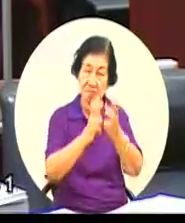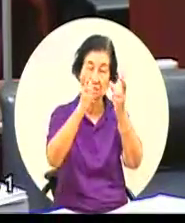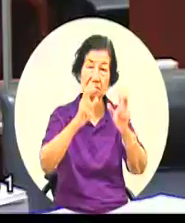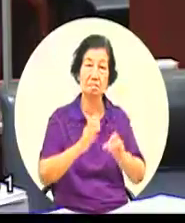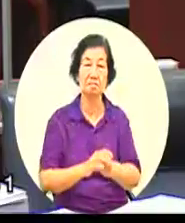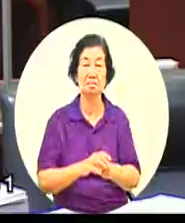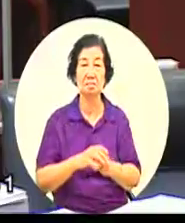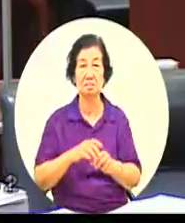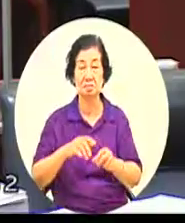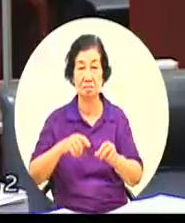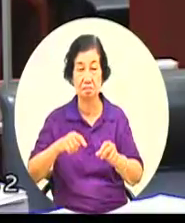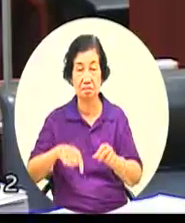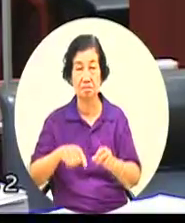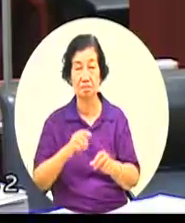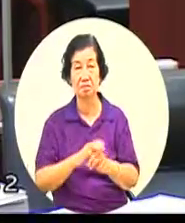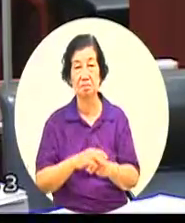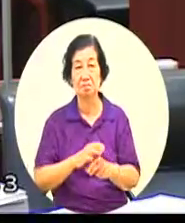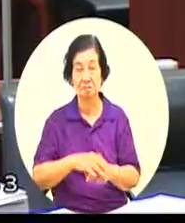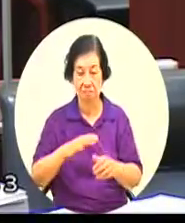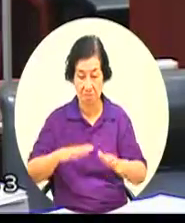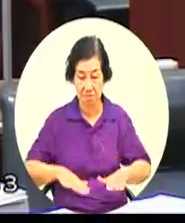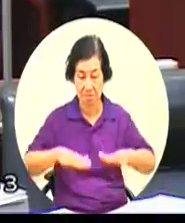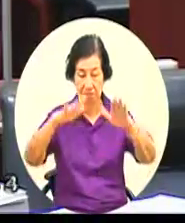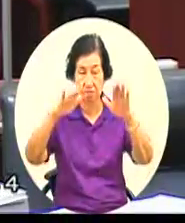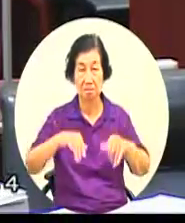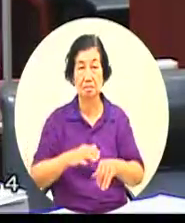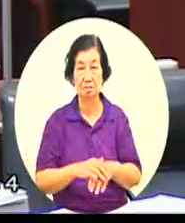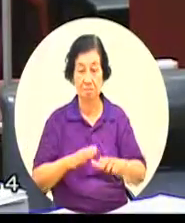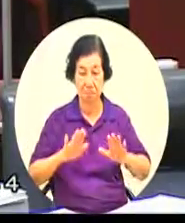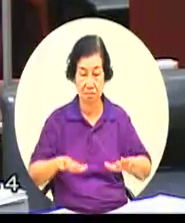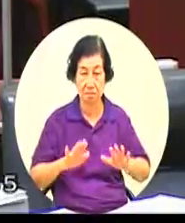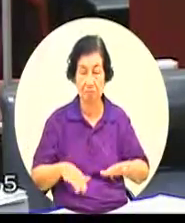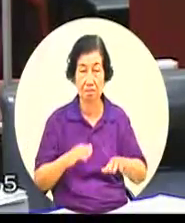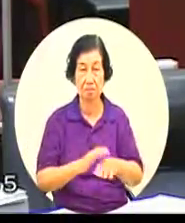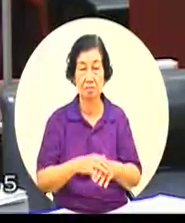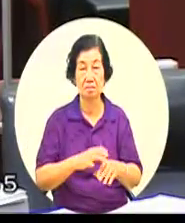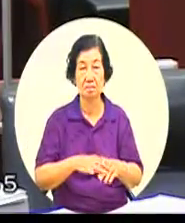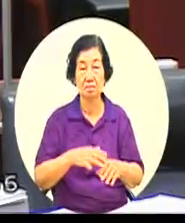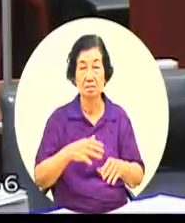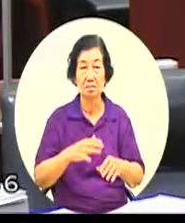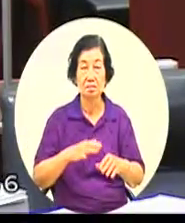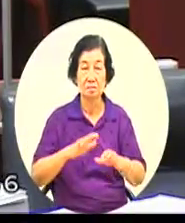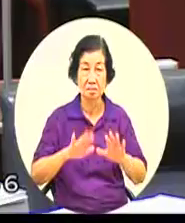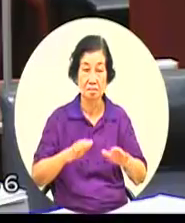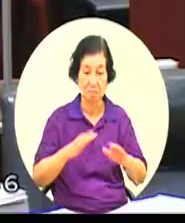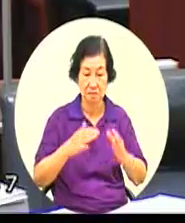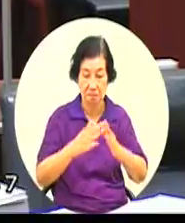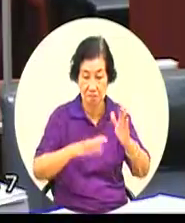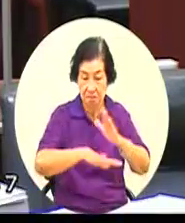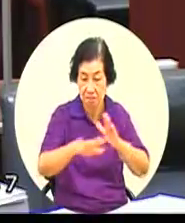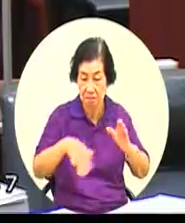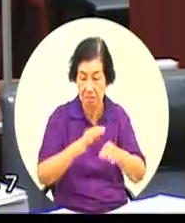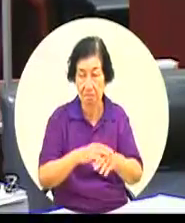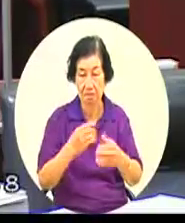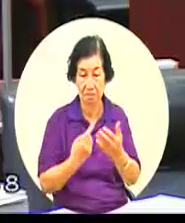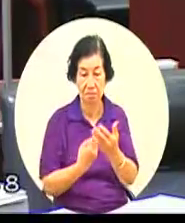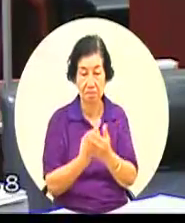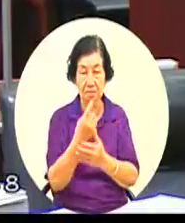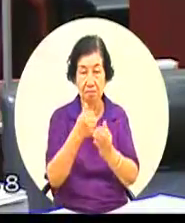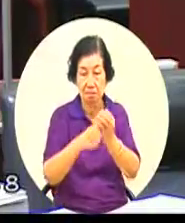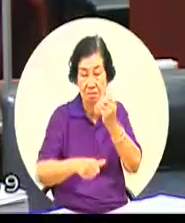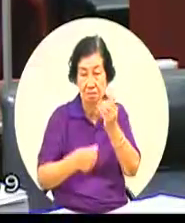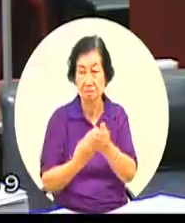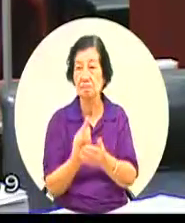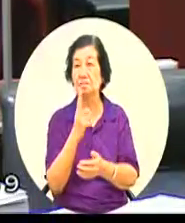厝生少一个人尔，话阁无厝边的，去学校阁一个，你也想练钢